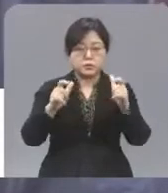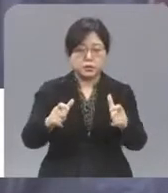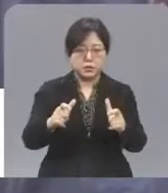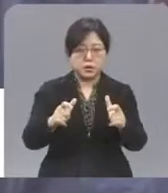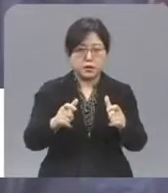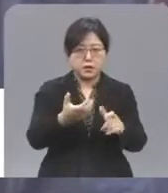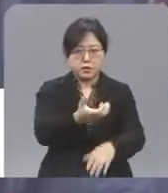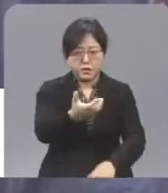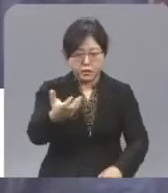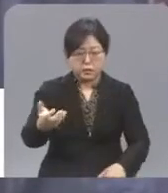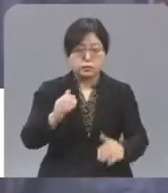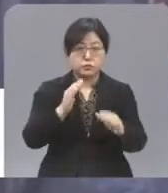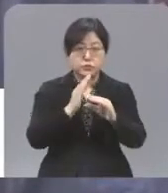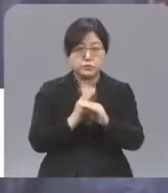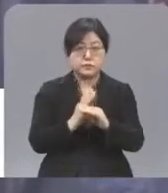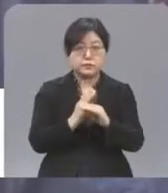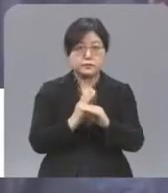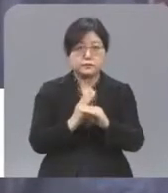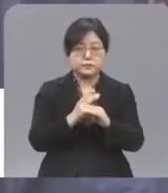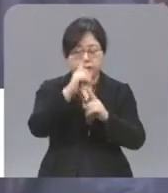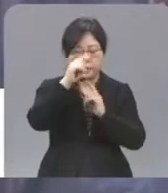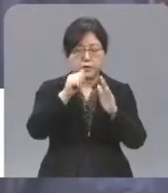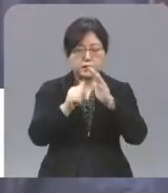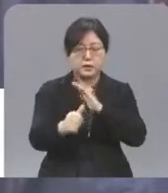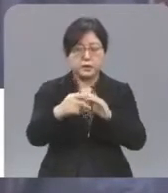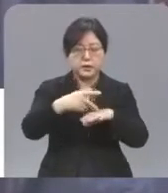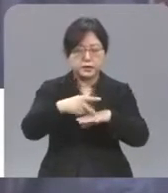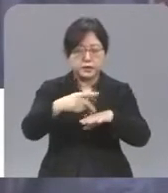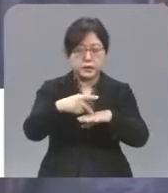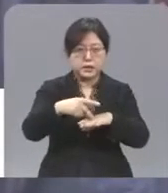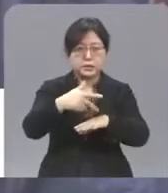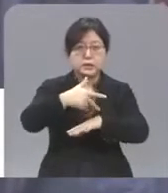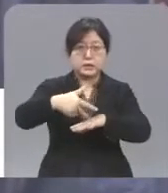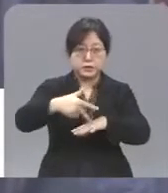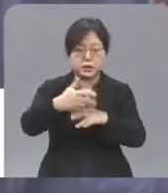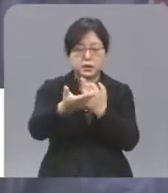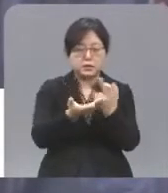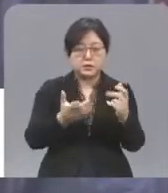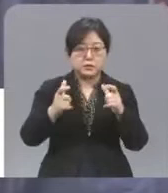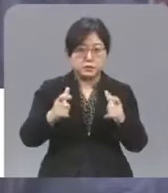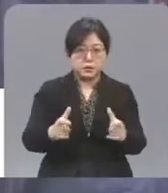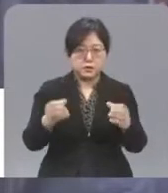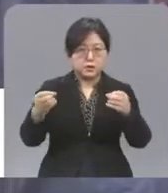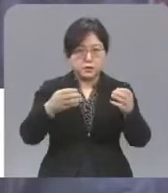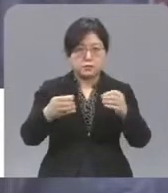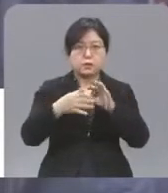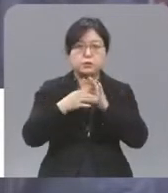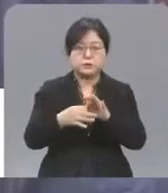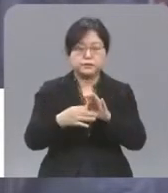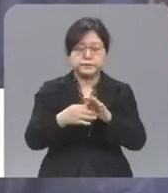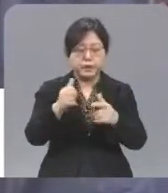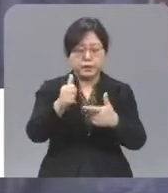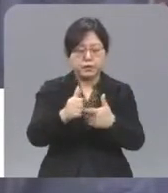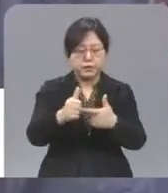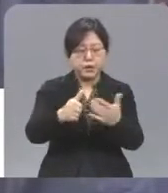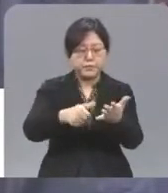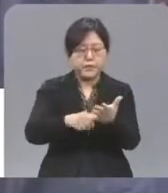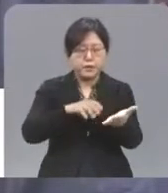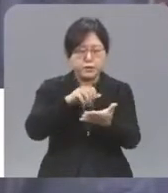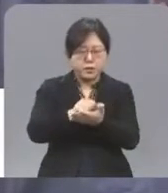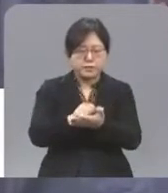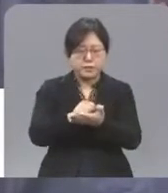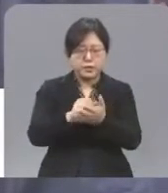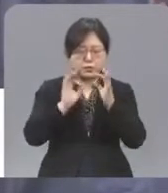행보를 이어가고 있습니다. 이 대표는 특히 신안과 진도 등 섬 지역 주민들과의 대화를 통해서 호남 표심 잡기에